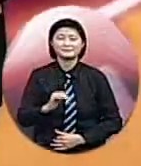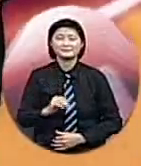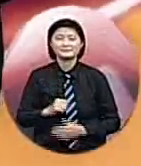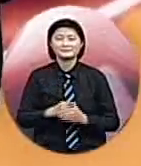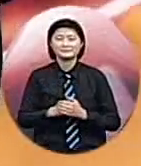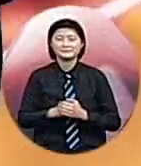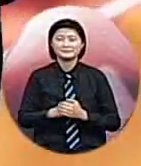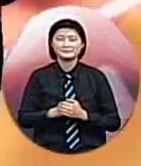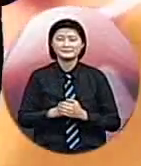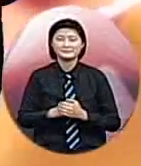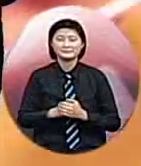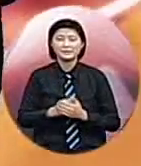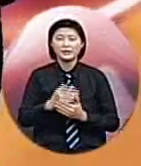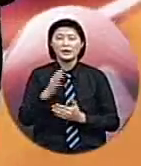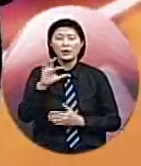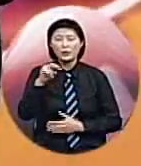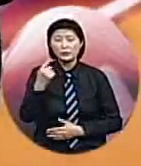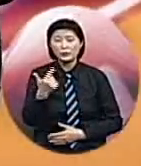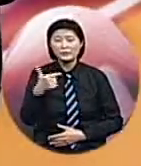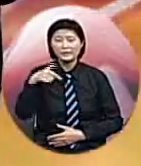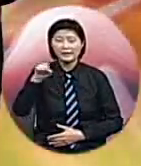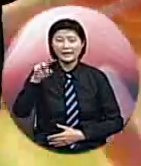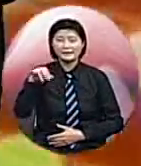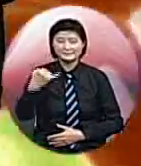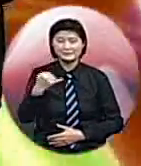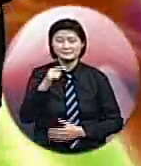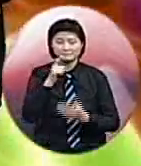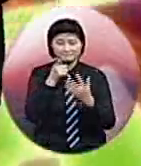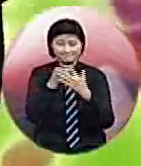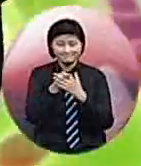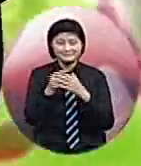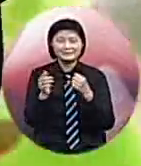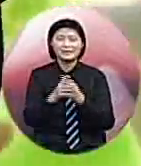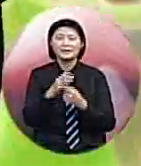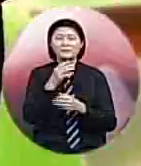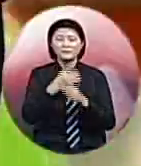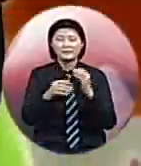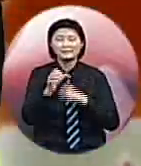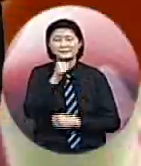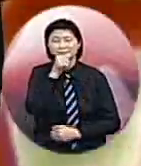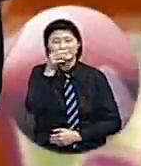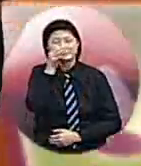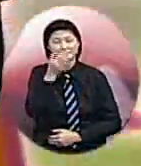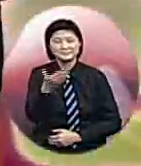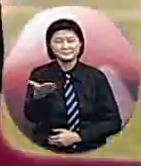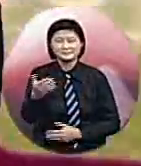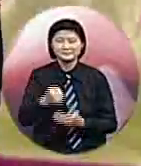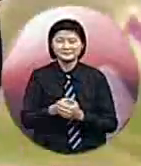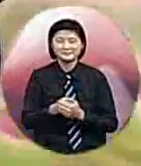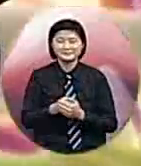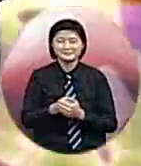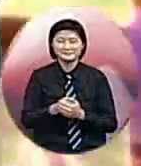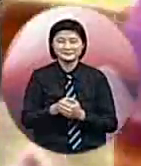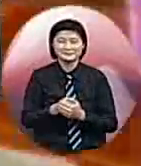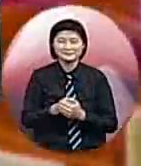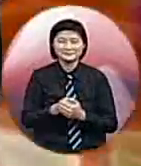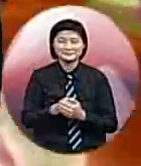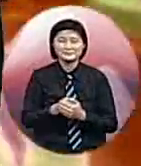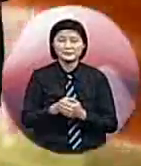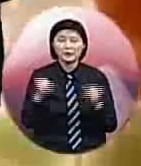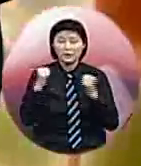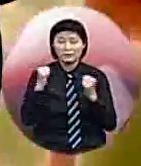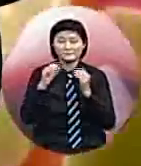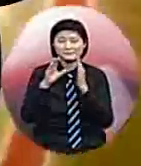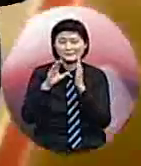보너스 10점. 돈가스를 맞추셔가지고 저 보너스 10점 받으셨어요. 네. 아,